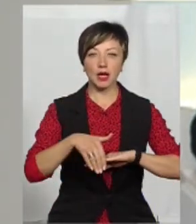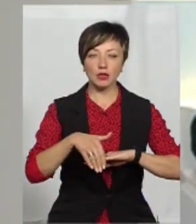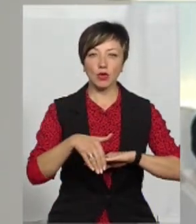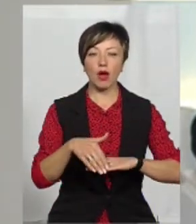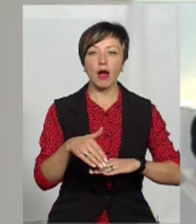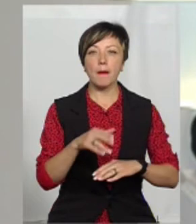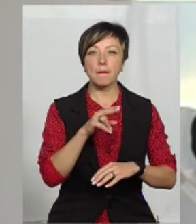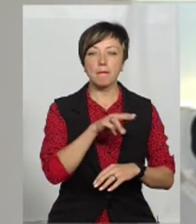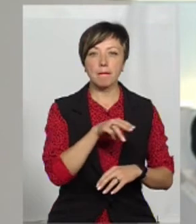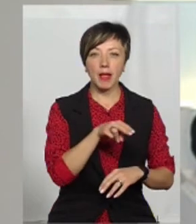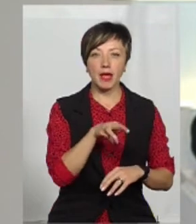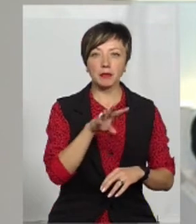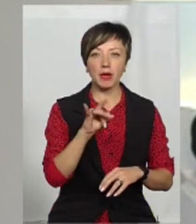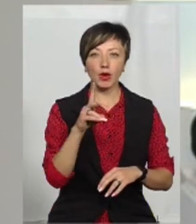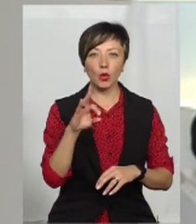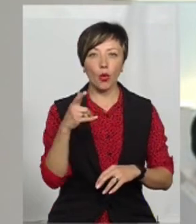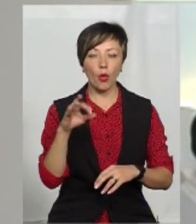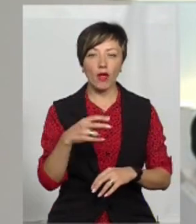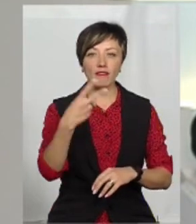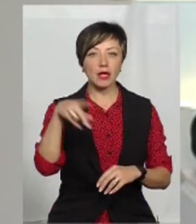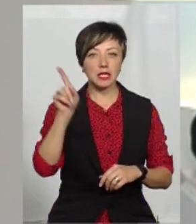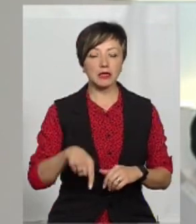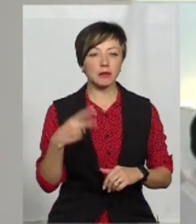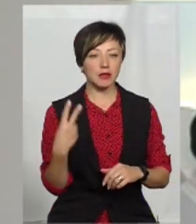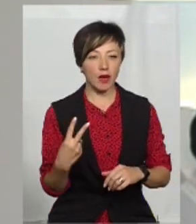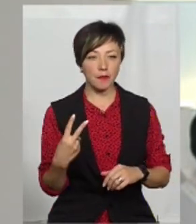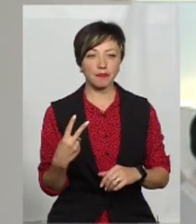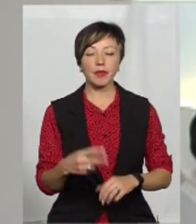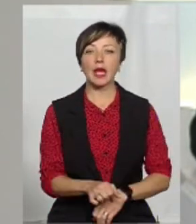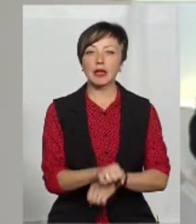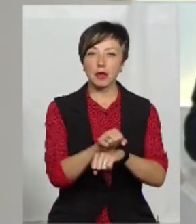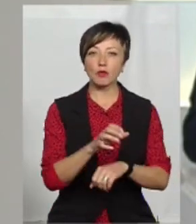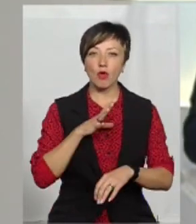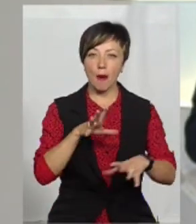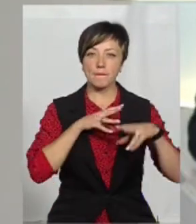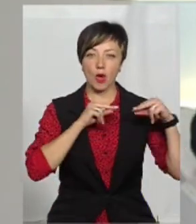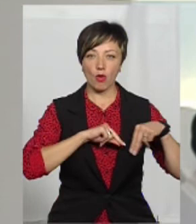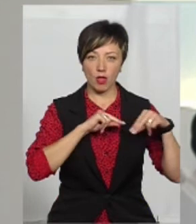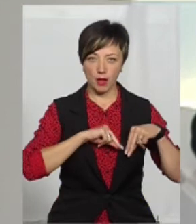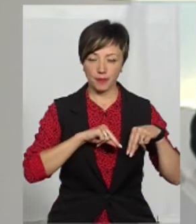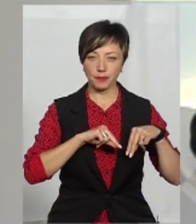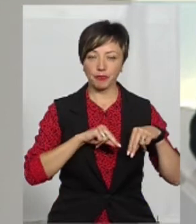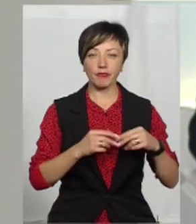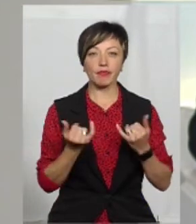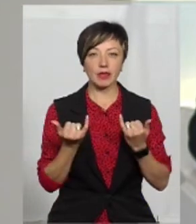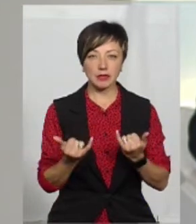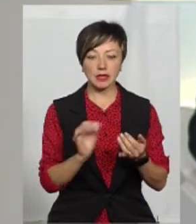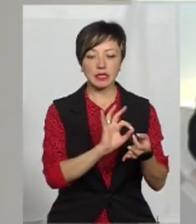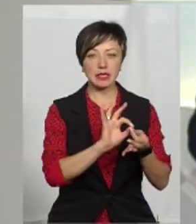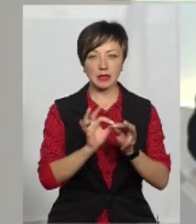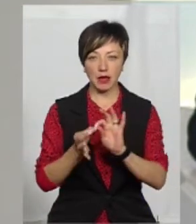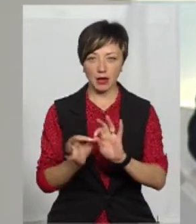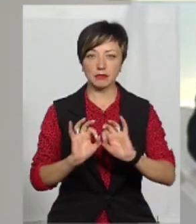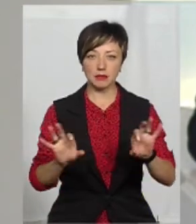адресою вулиця Панаса Мирного, 20/2. На мітингу була моя колега Анастасія Збродова.